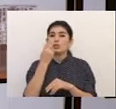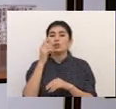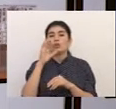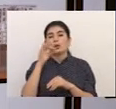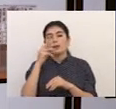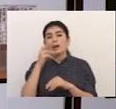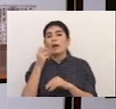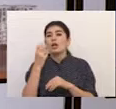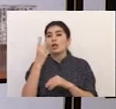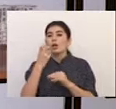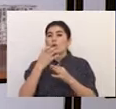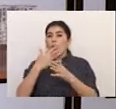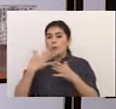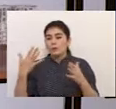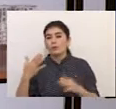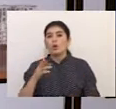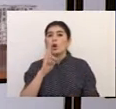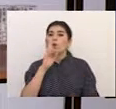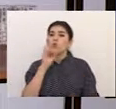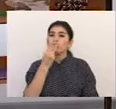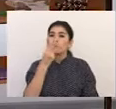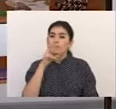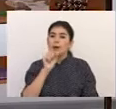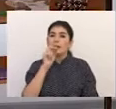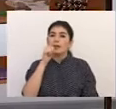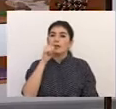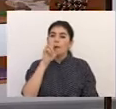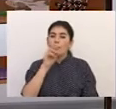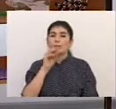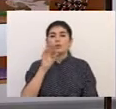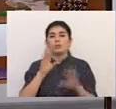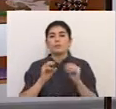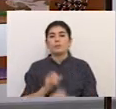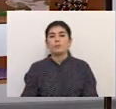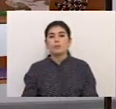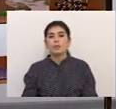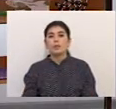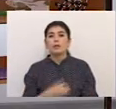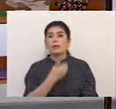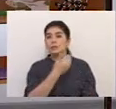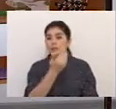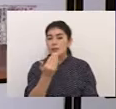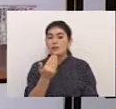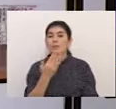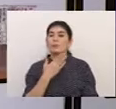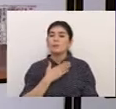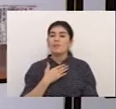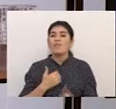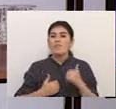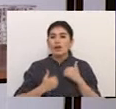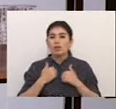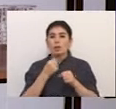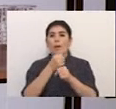gap. 2 va undan ortiq bo'lsa, qo'shma gapdir. Sen bizning faxrimiz,